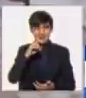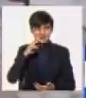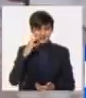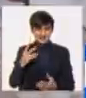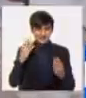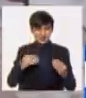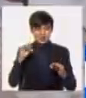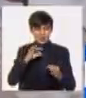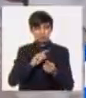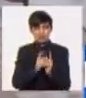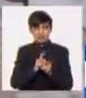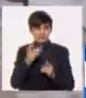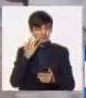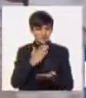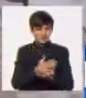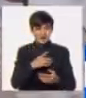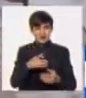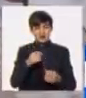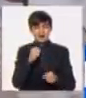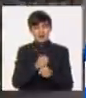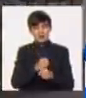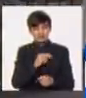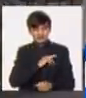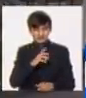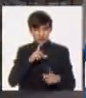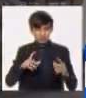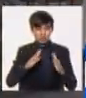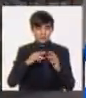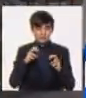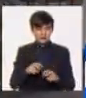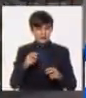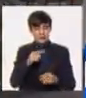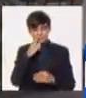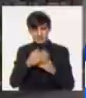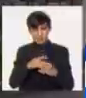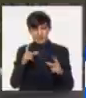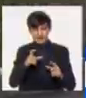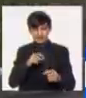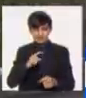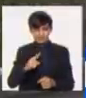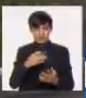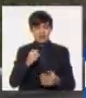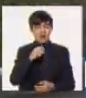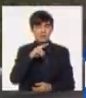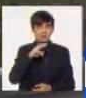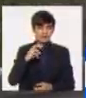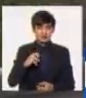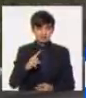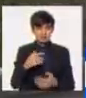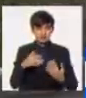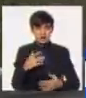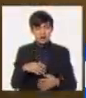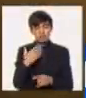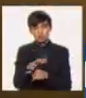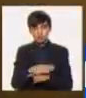постоянно меняется. Пока известно, что выходить неработающим кустанайцам из дома можно в ближайший магазин и аптеку. Длительность прогулок с